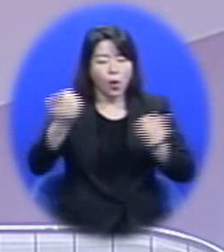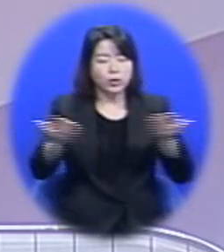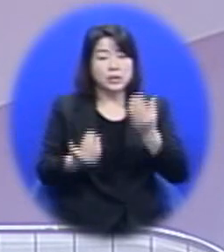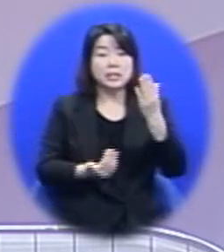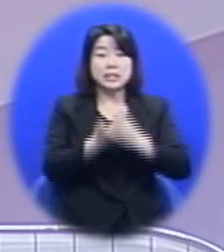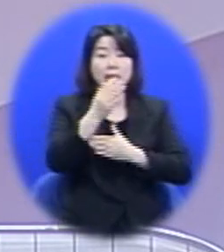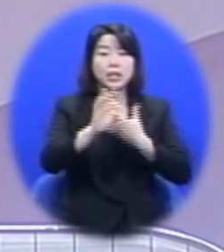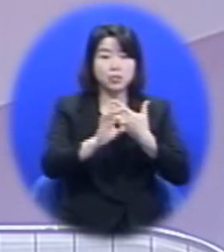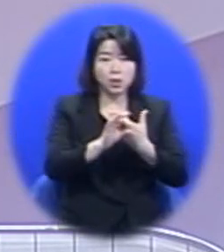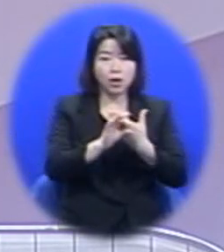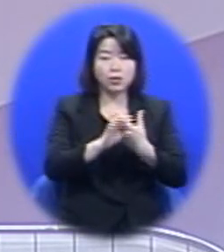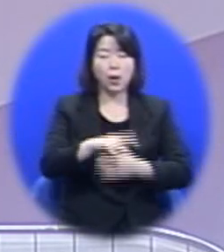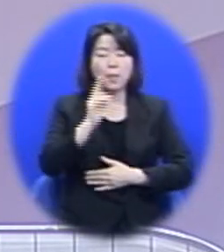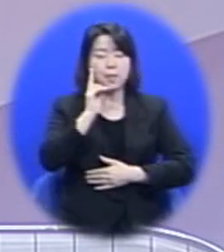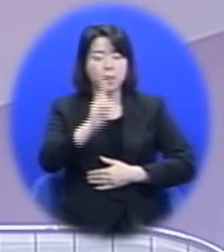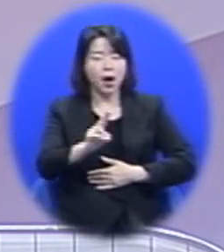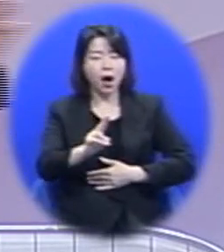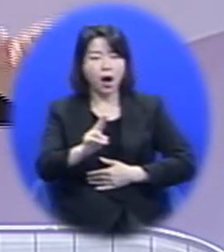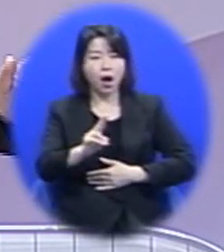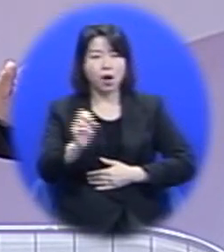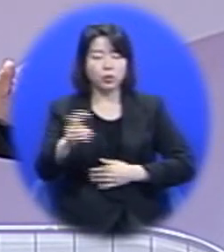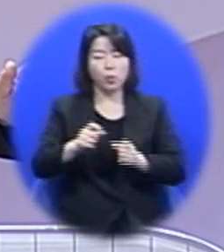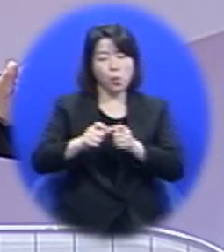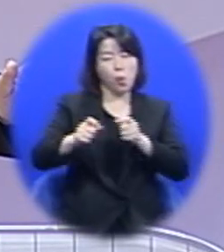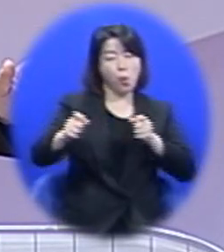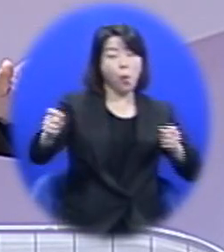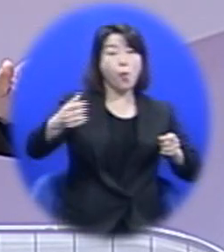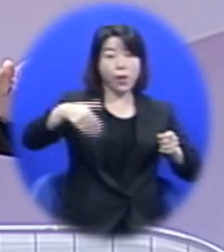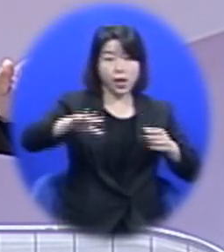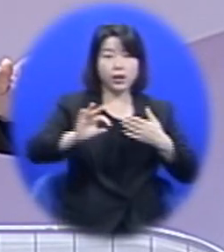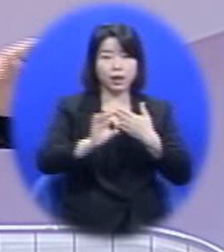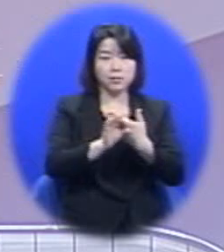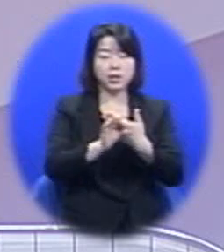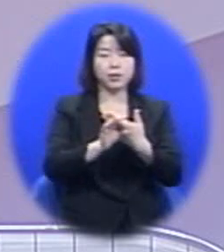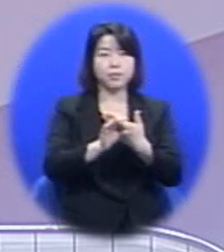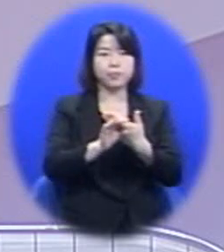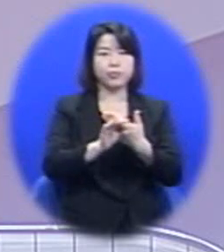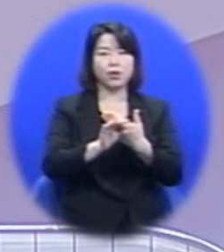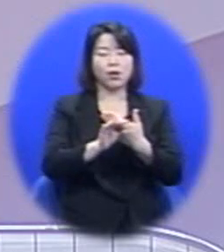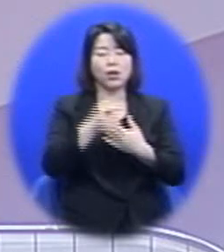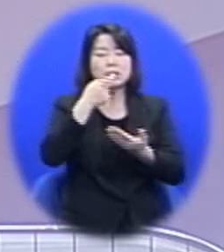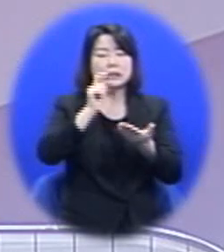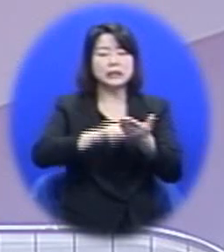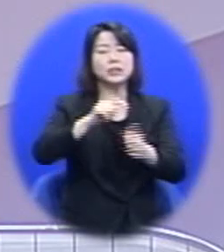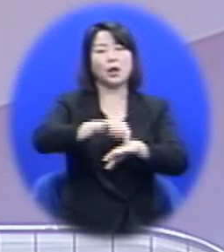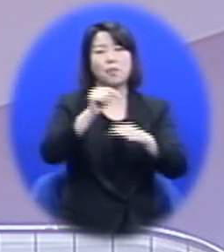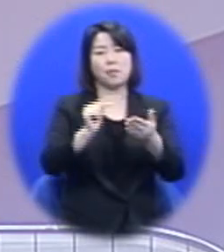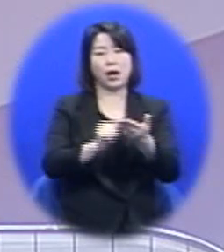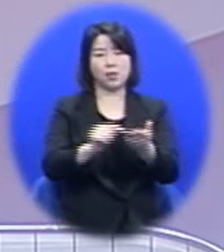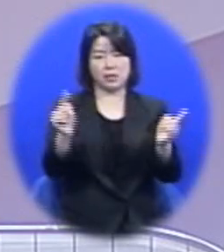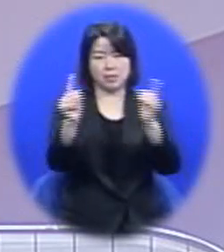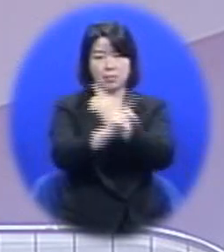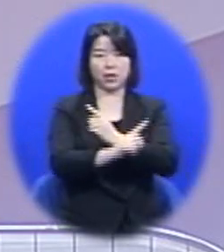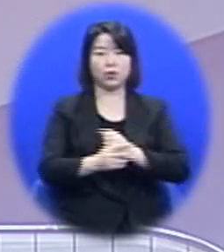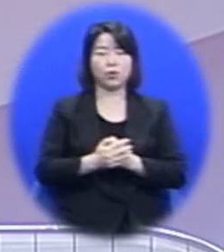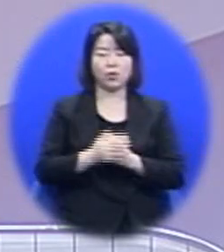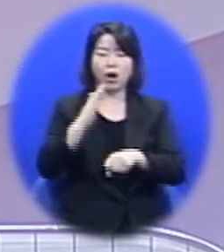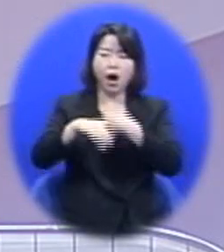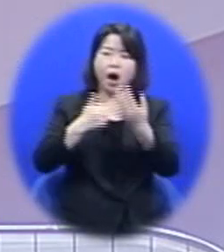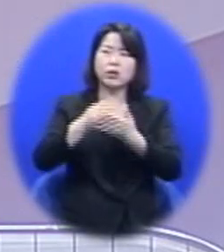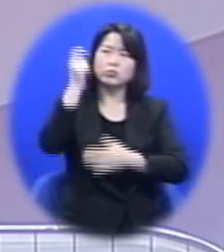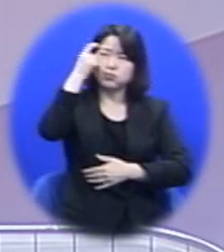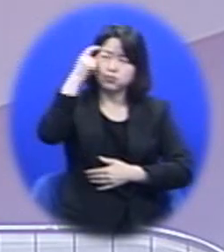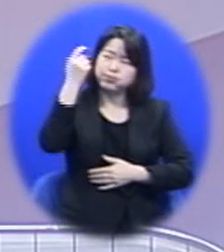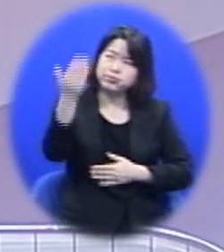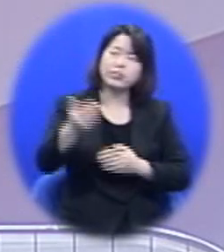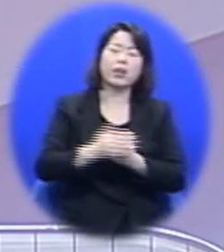일이 아주 심하거나 또는 오래 가면 금방 마음이 변합니다. 하나님 왜